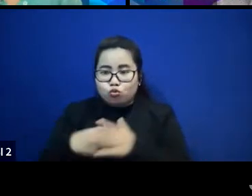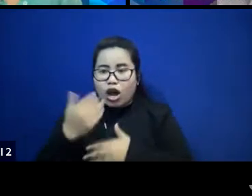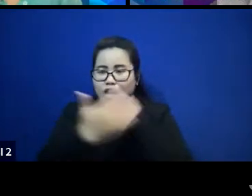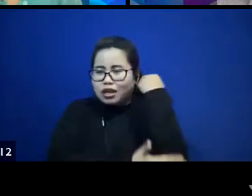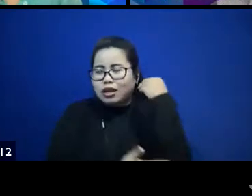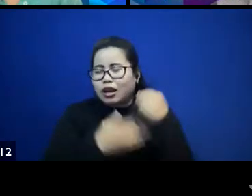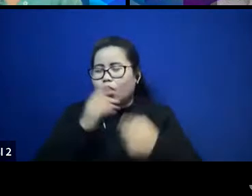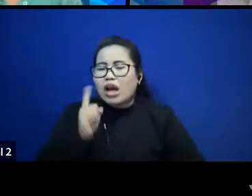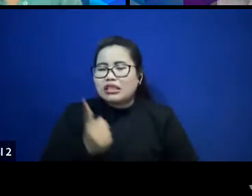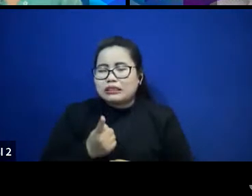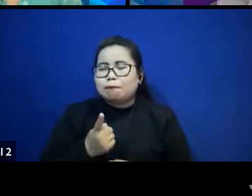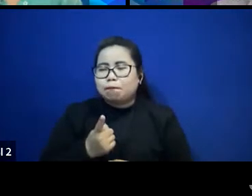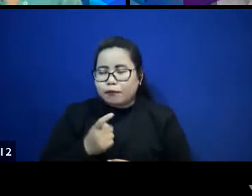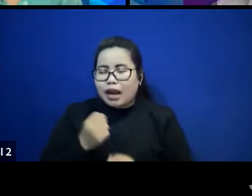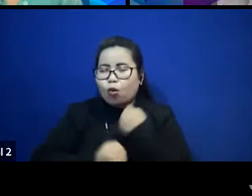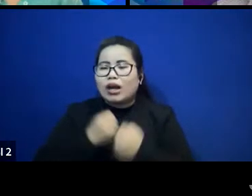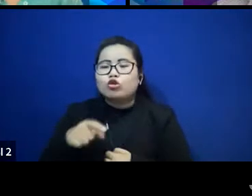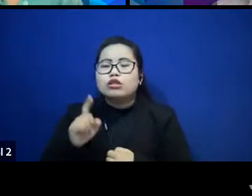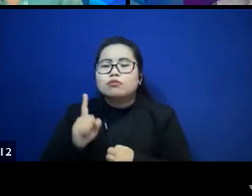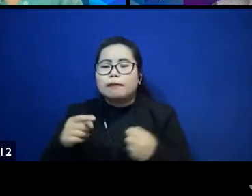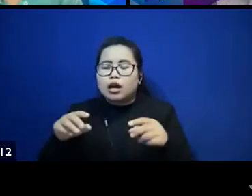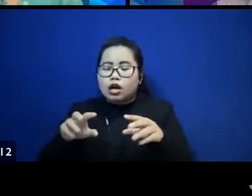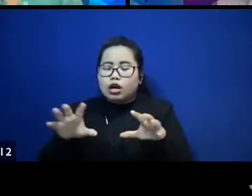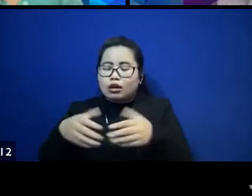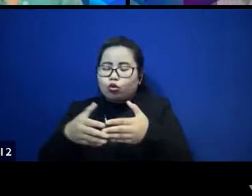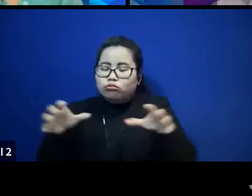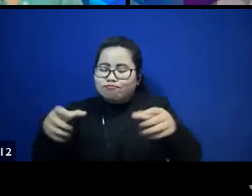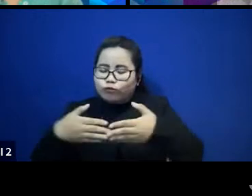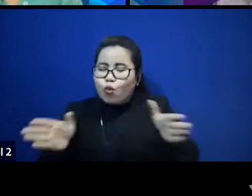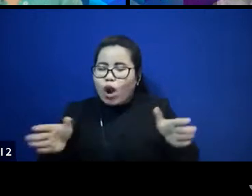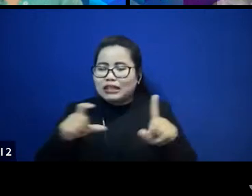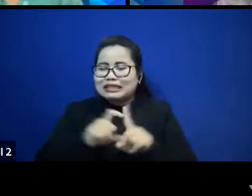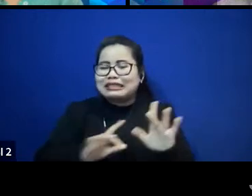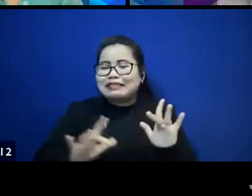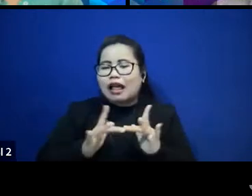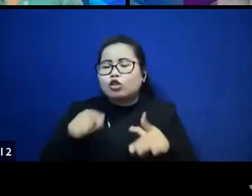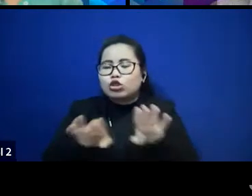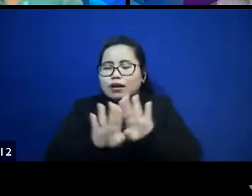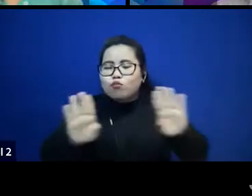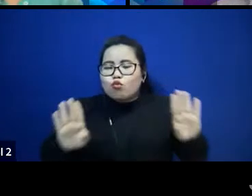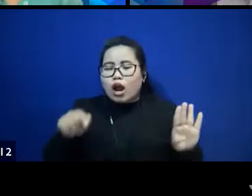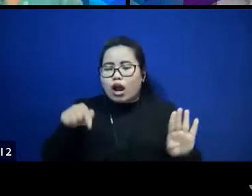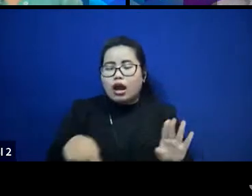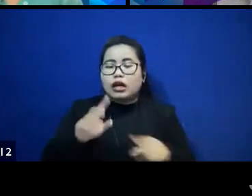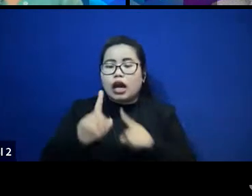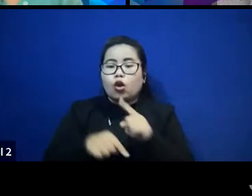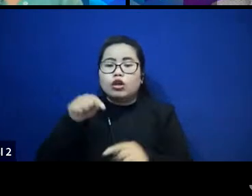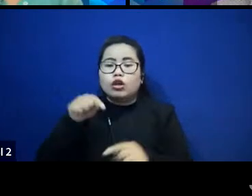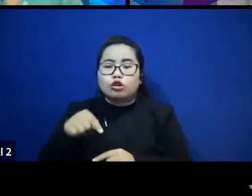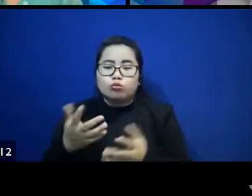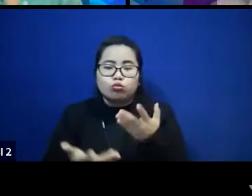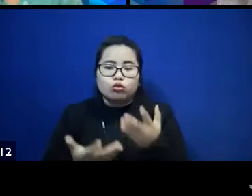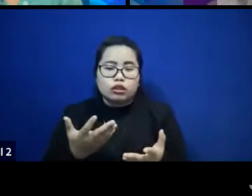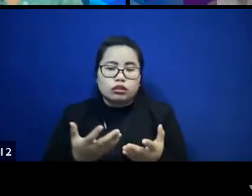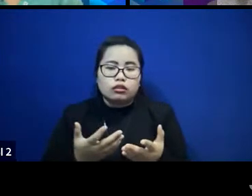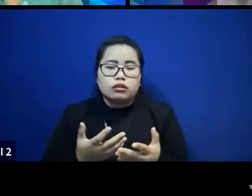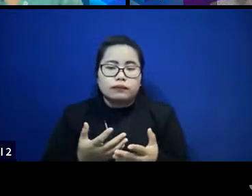orang digital itu sifatnya terbuka jadi makanya itu akhirnya